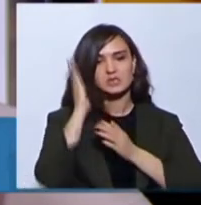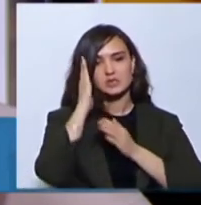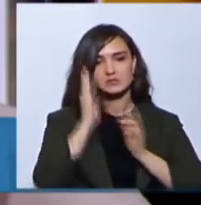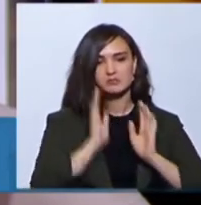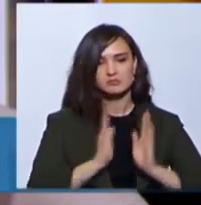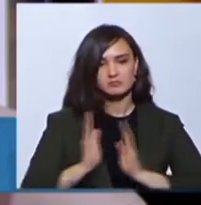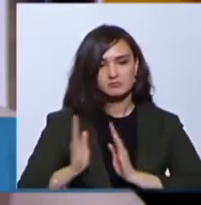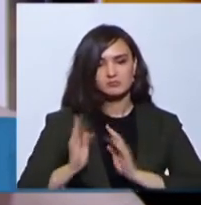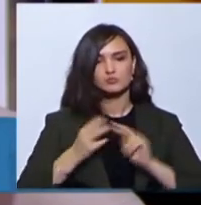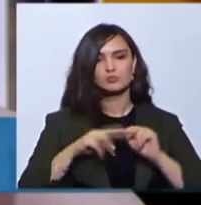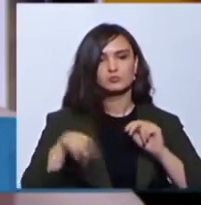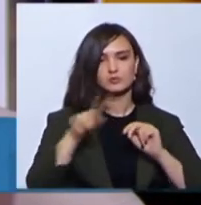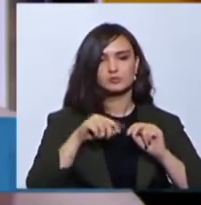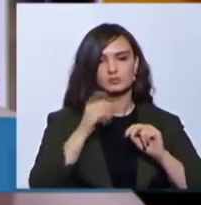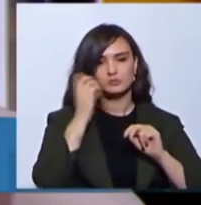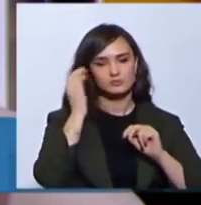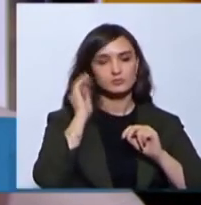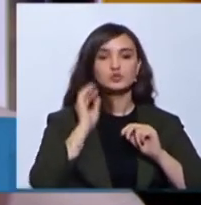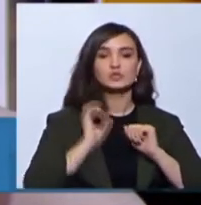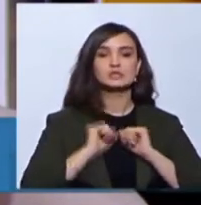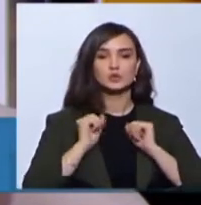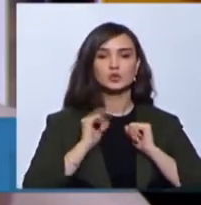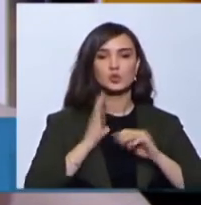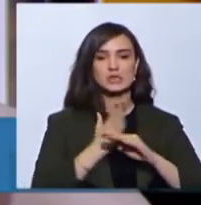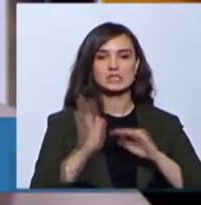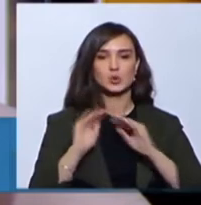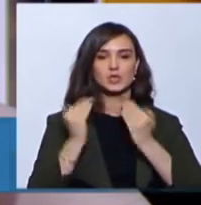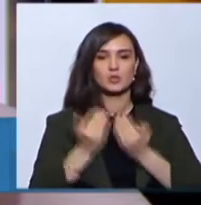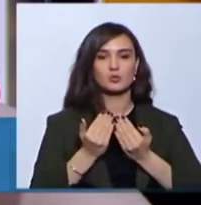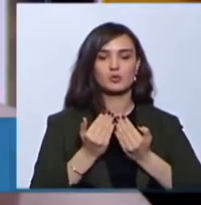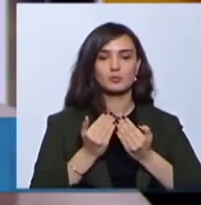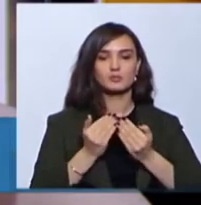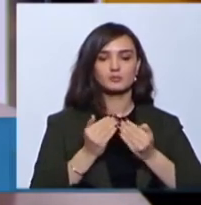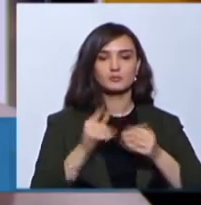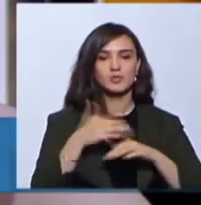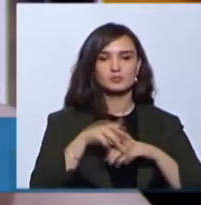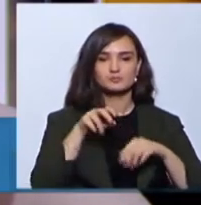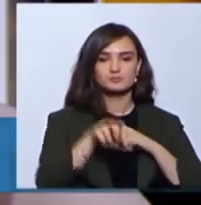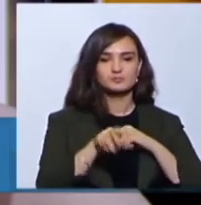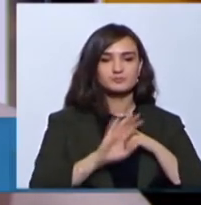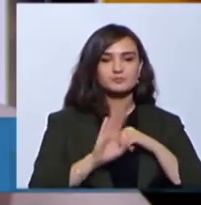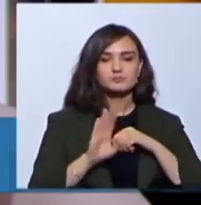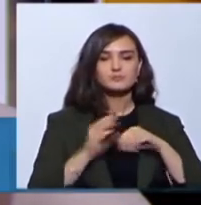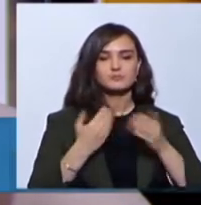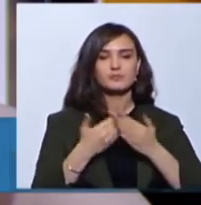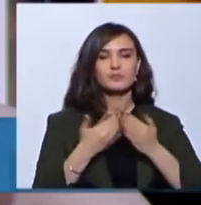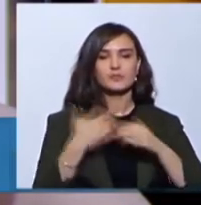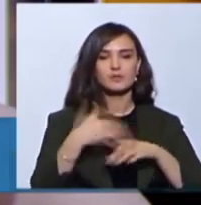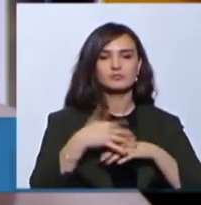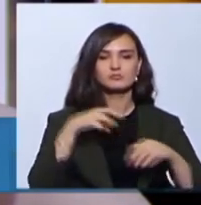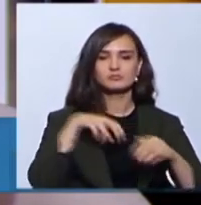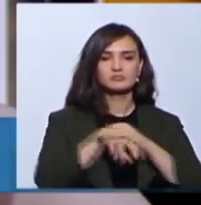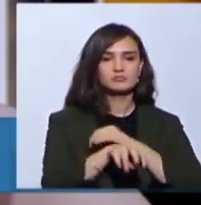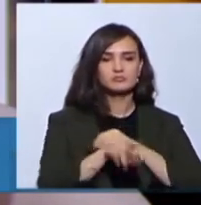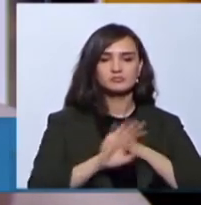ჰიგიენა მოაწესრიგონ და მაქსიმალურად შეეცადნენ, რომ იყვნენ იზოლირებულები. ანუ არ გავიდნენ გარეთ, არ ქონდათ აი მაგალითად არ გავიდნენ გარეთ,